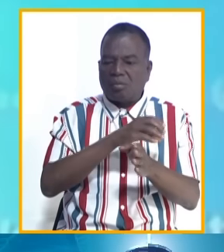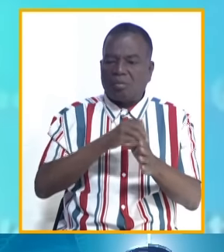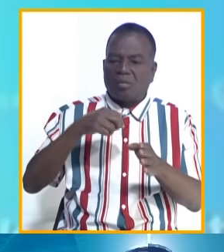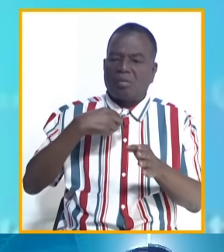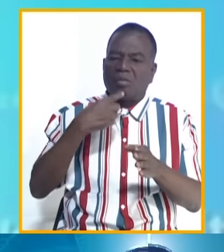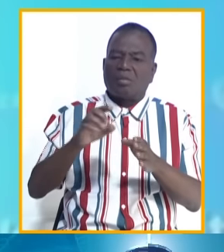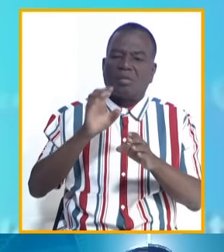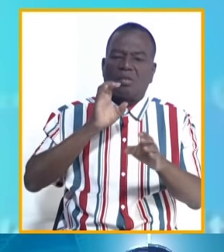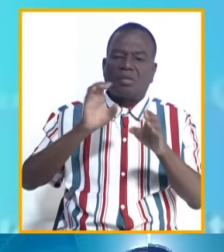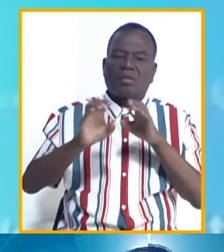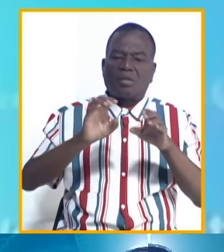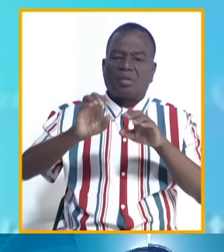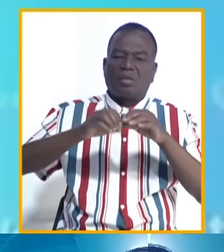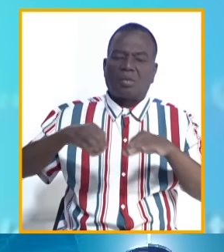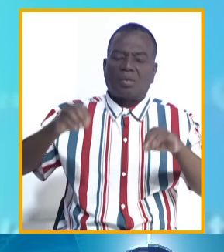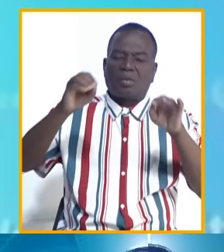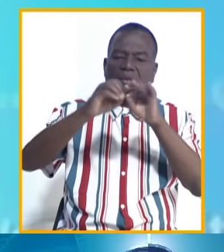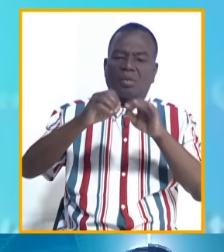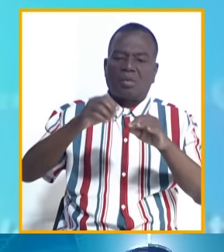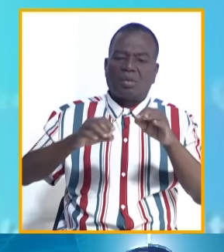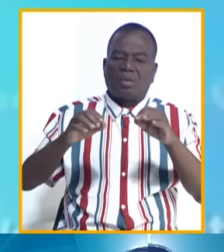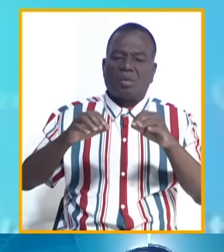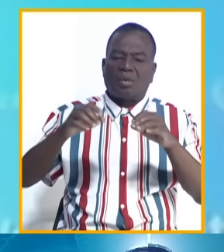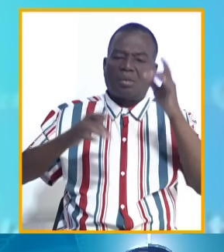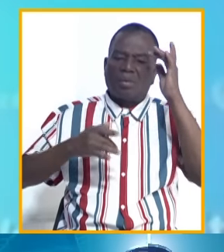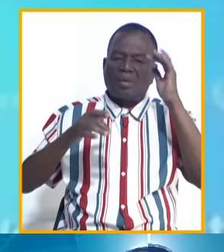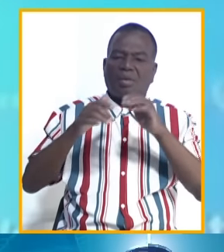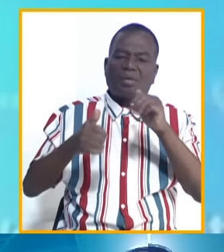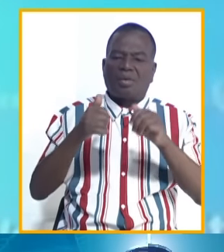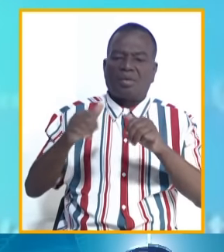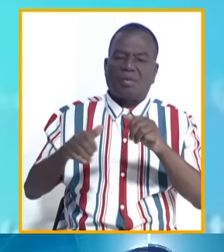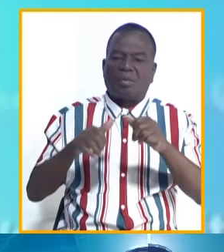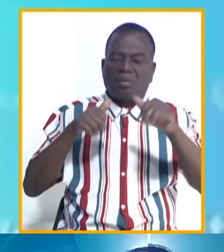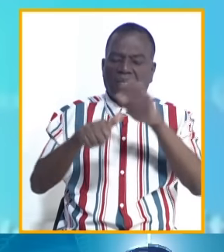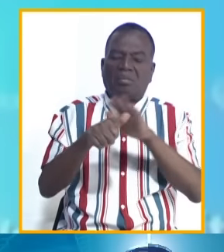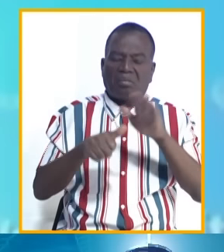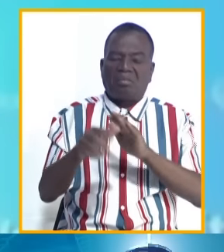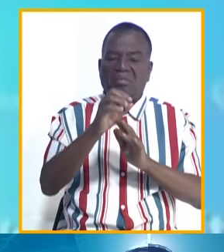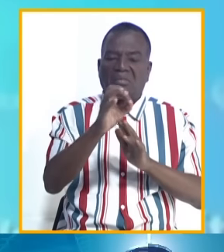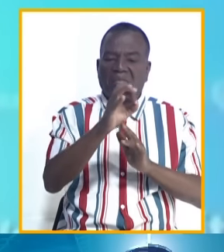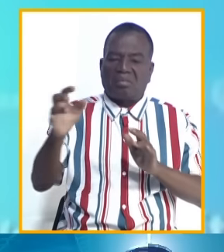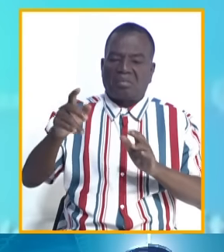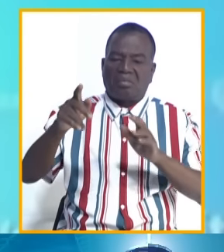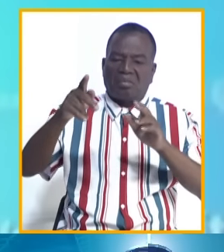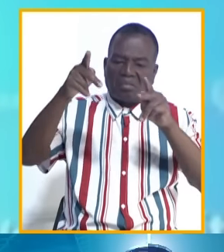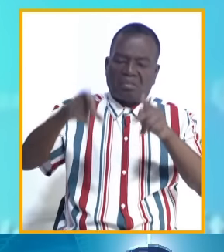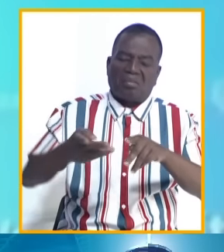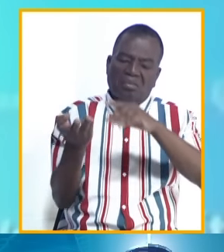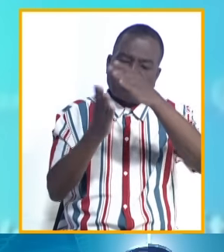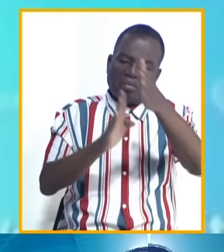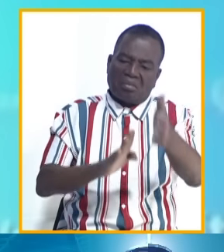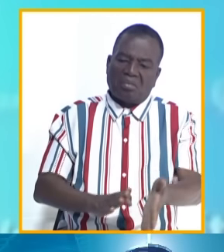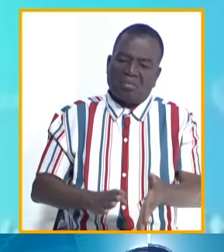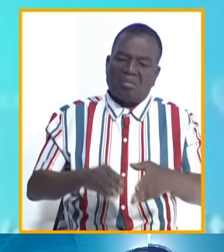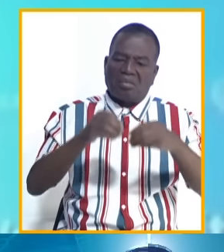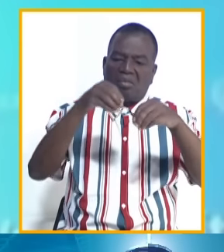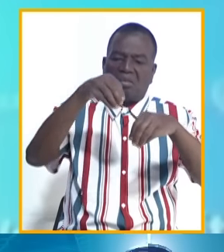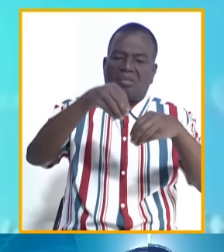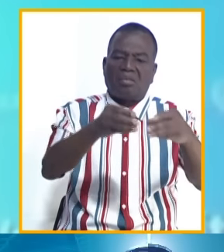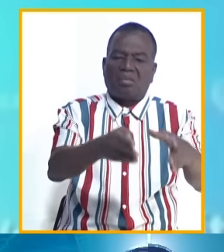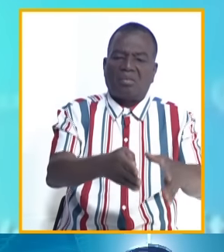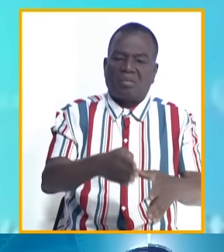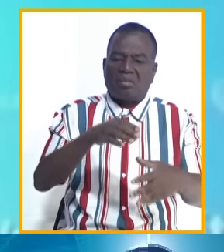traitement et des soins rapides ainsi qu'un contrôle du virus, ainsi que le souligne le communiqué de l'organisation. Alors que la maladie a déjà fait